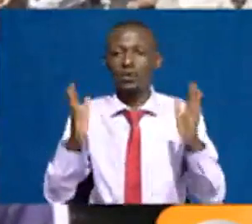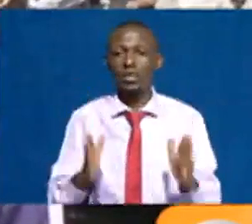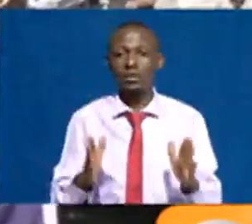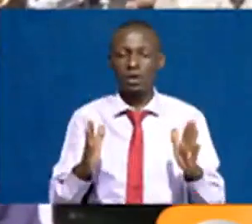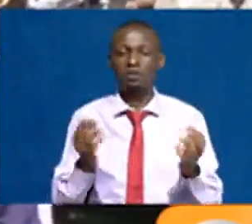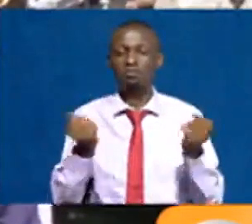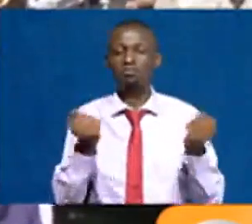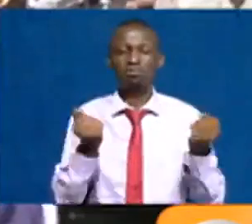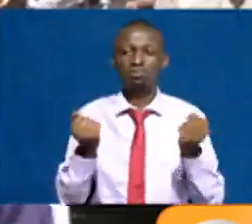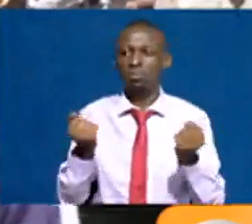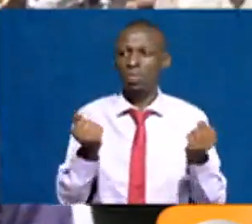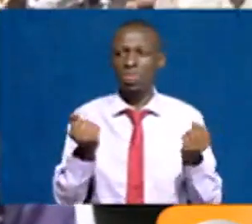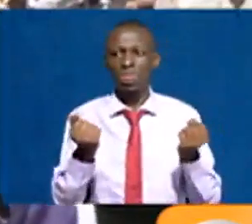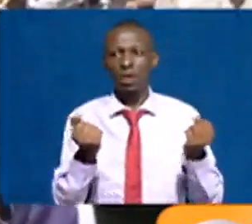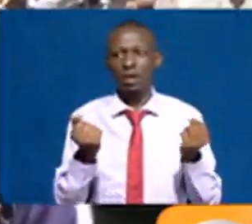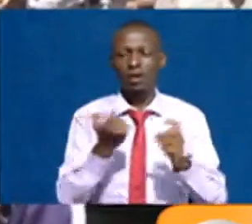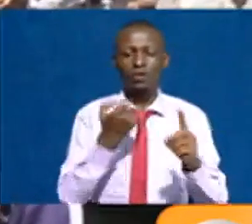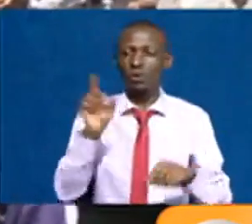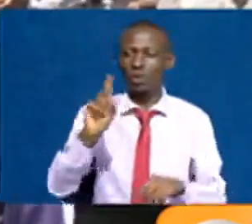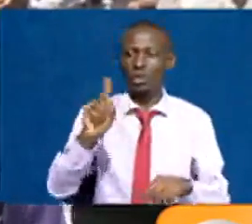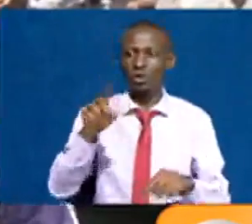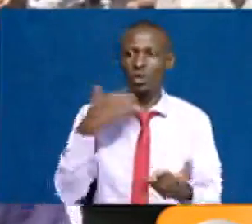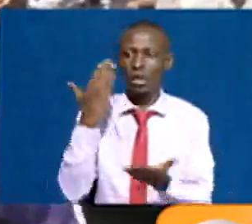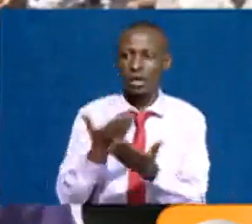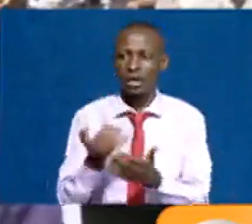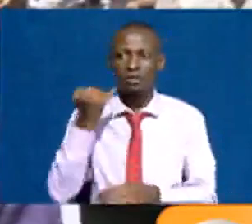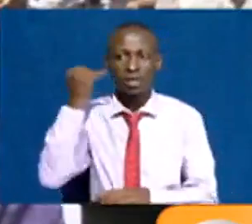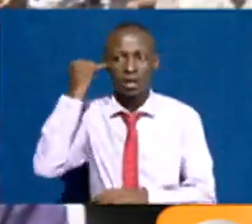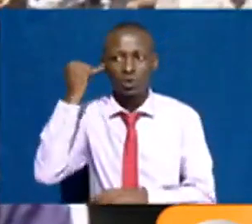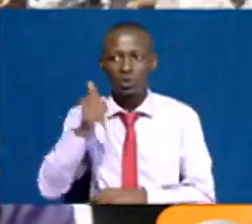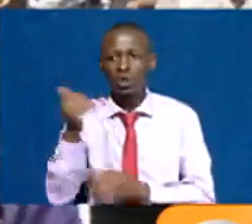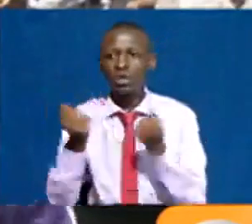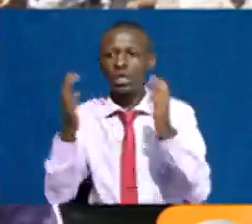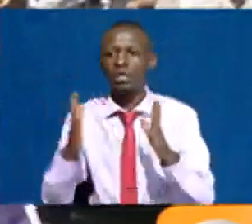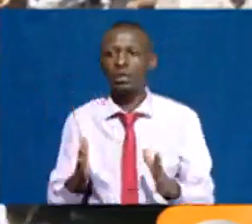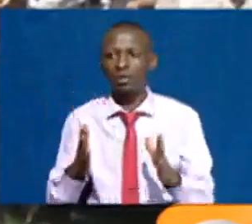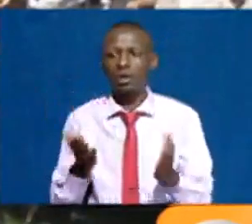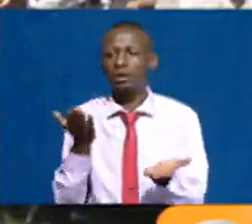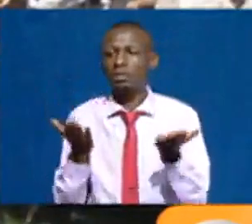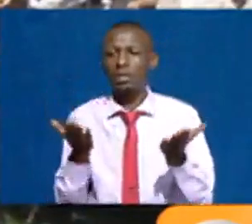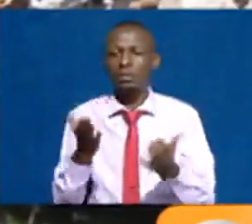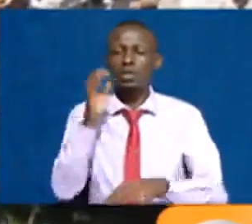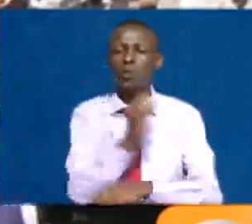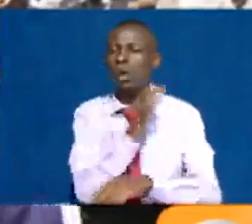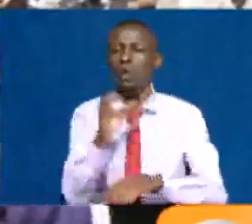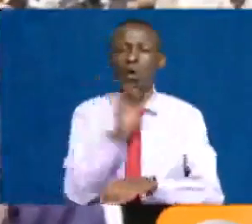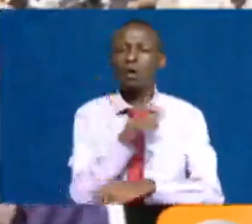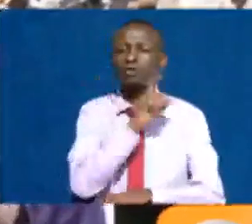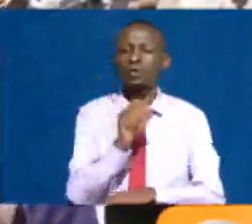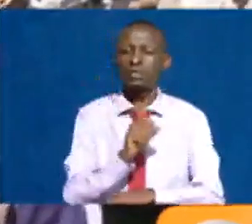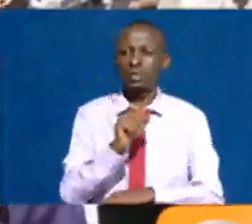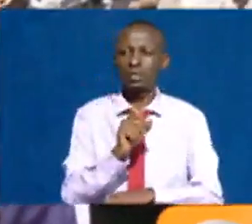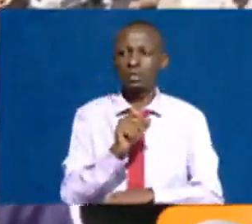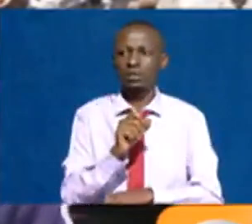na hii gari. Alitoka nayo Nairobi kufika Nakuru. Tukapata dereva sijui kama alikuwa kwa baa, alikuwa analewa. Tukapatiwa dereva